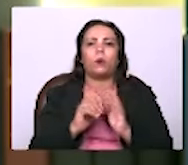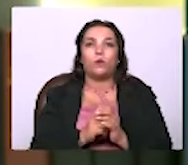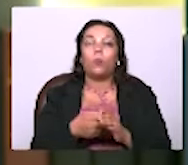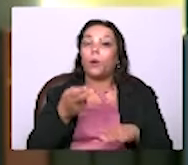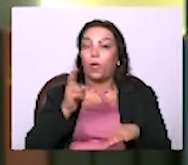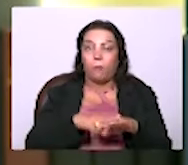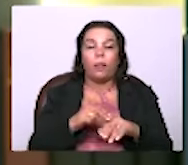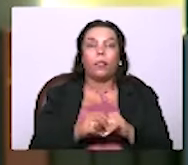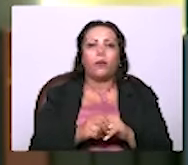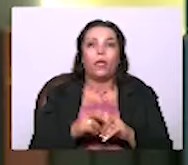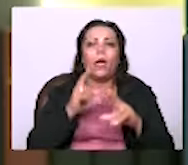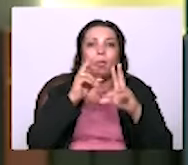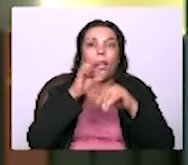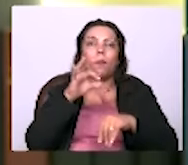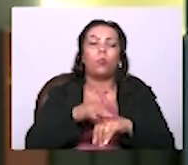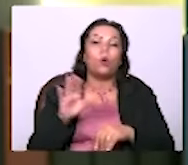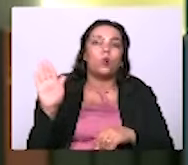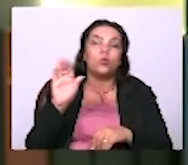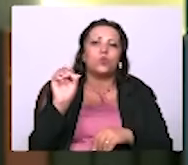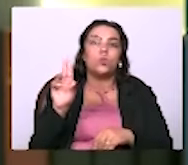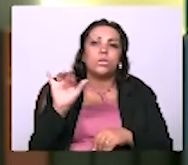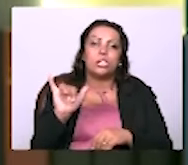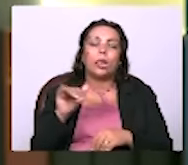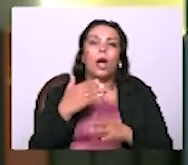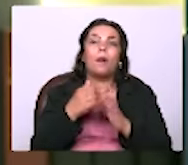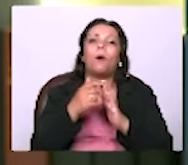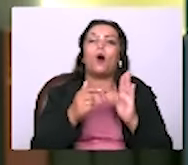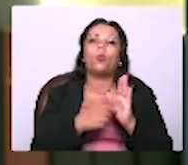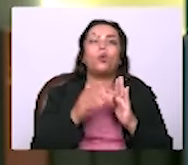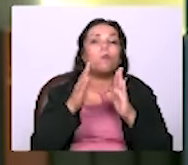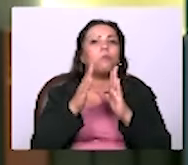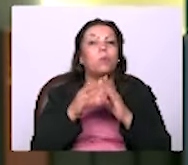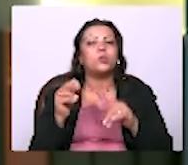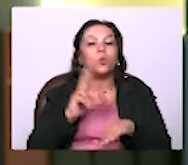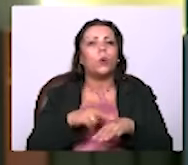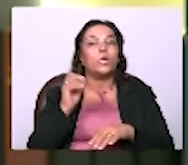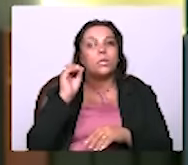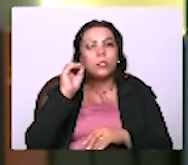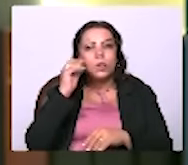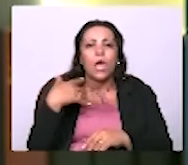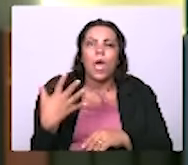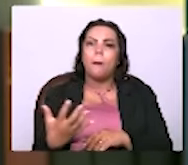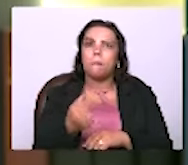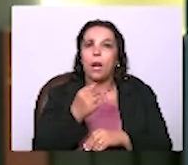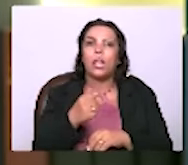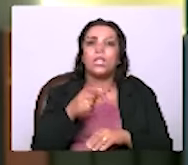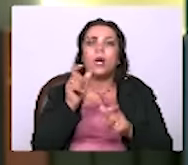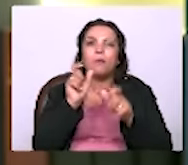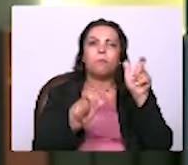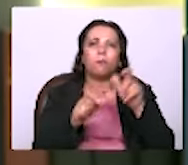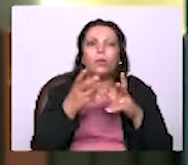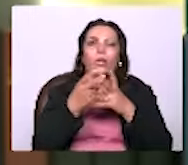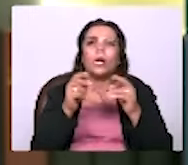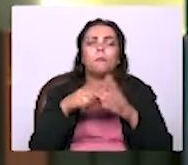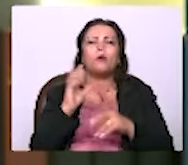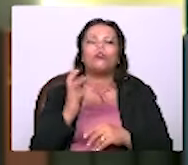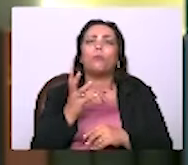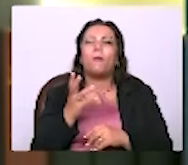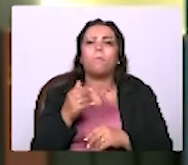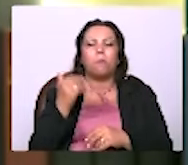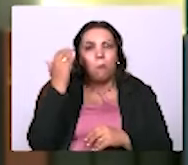ايضا كلمت الدكتوره سوزي عدل ناشي عن الدستور المصري وازاي مكن فئات كثيره جدا زي الشباب